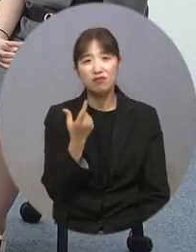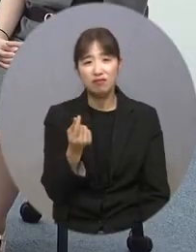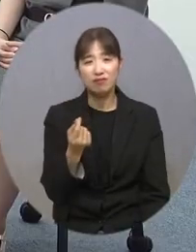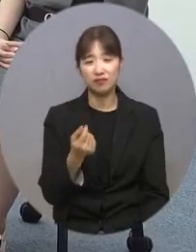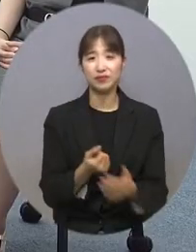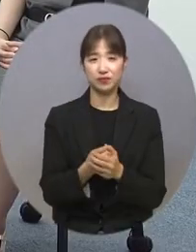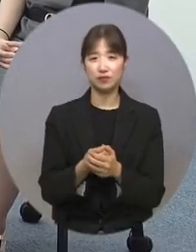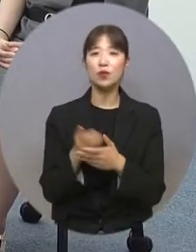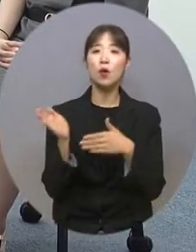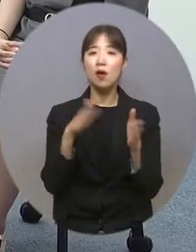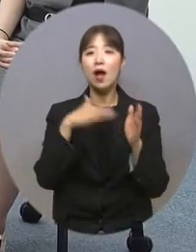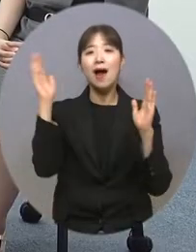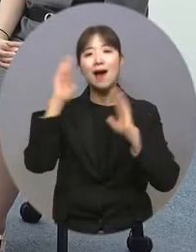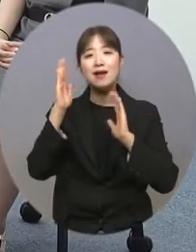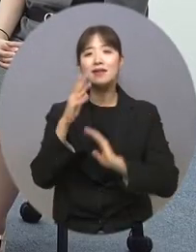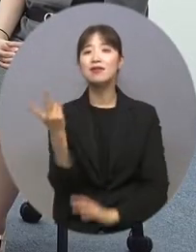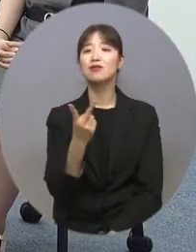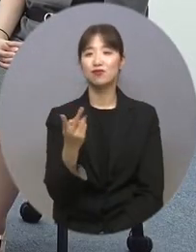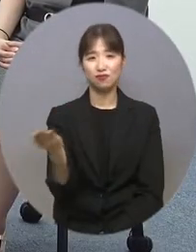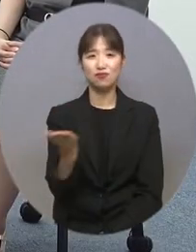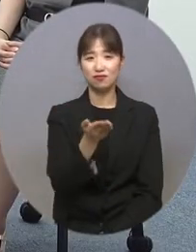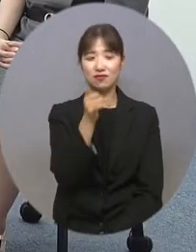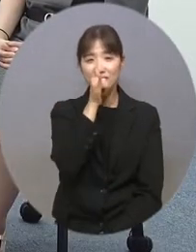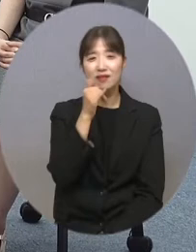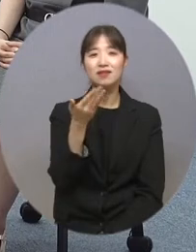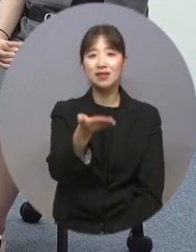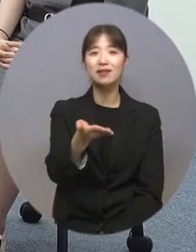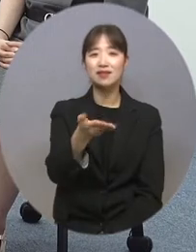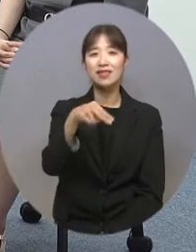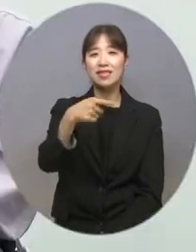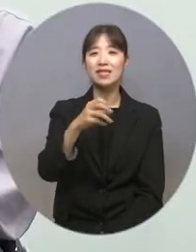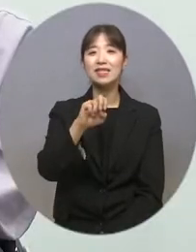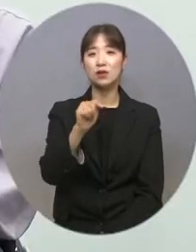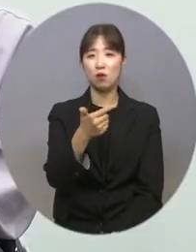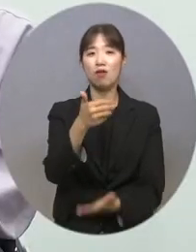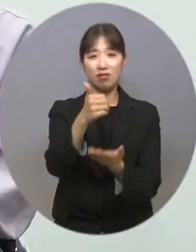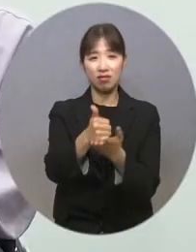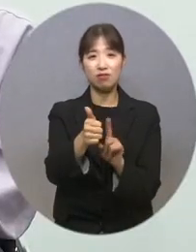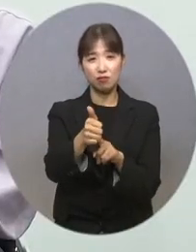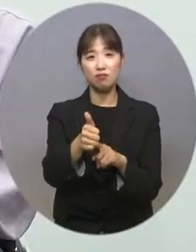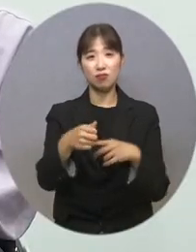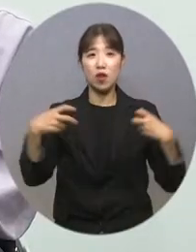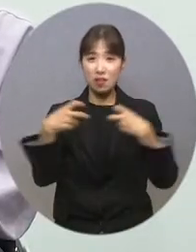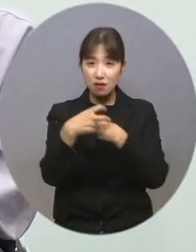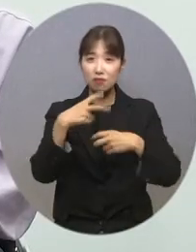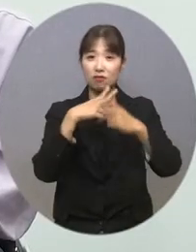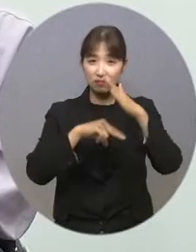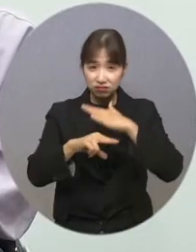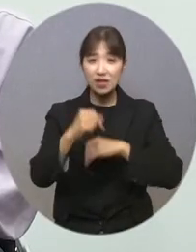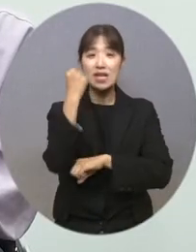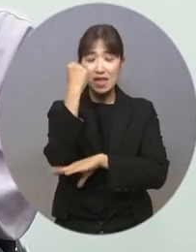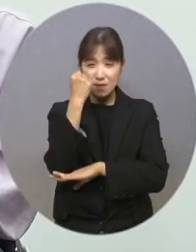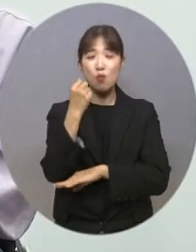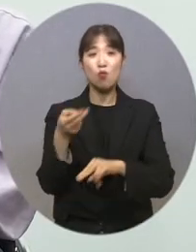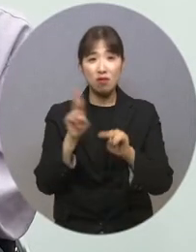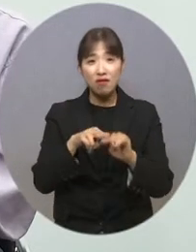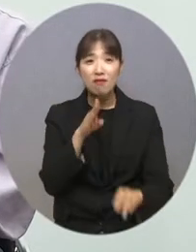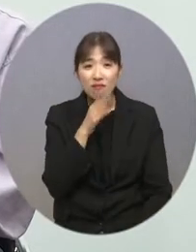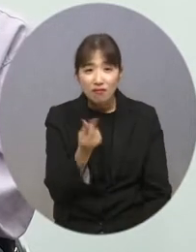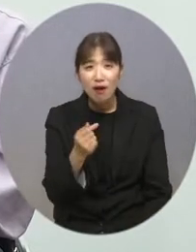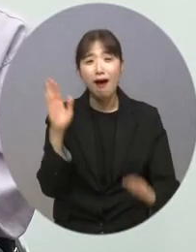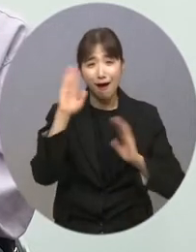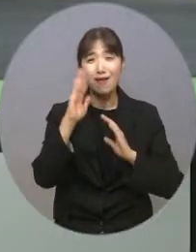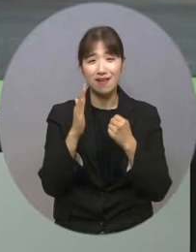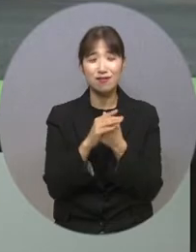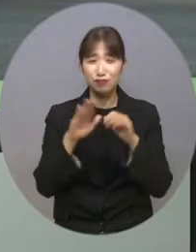학생분들 2분 계시잖아요 우리 20 학생부터 승원 님 부터 으 대중교통을 당연히 기본 학생이니까 하실 거 하고 4